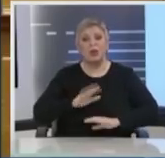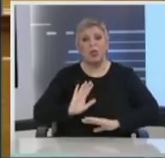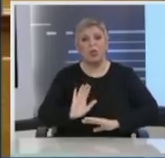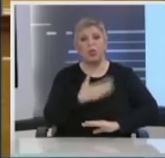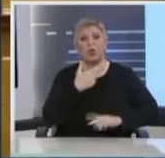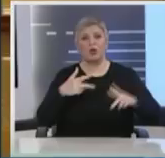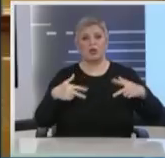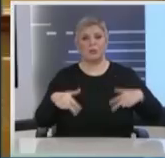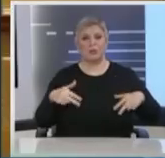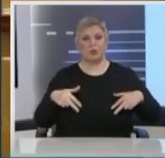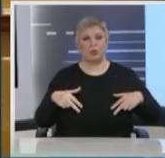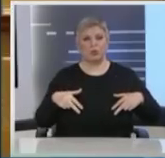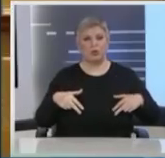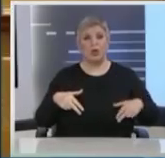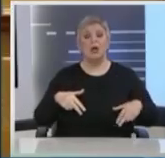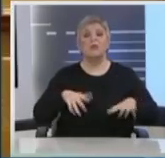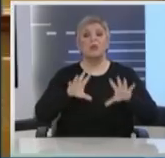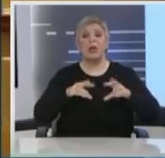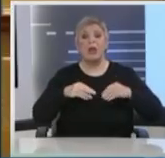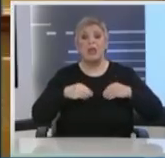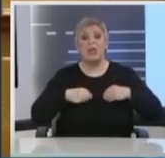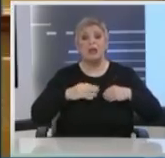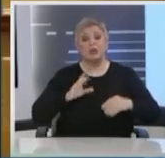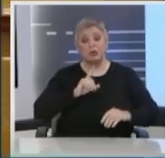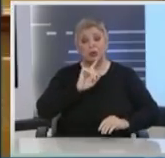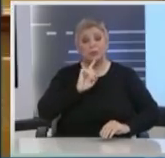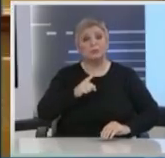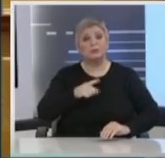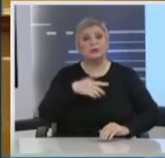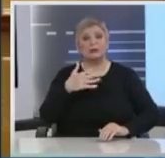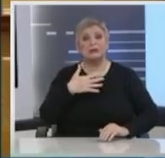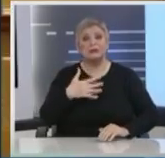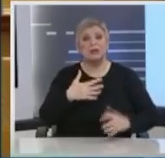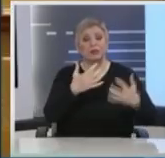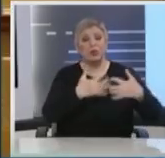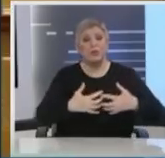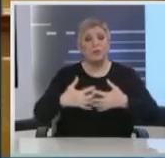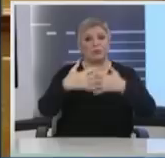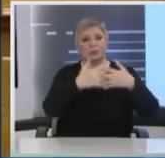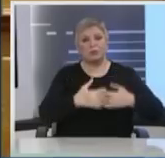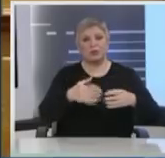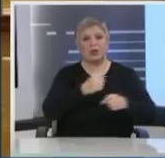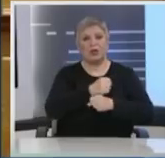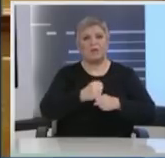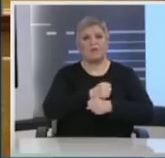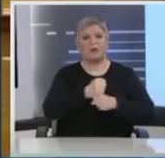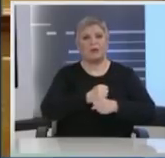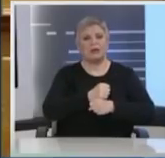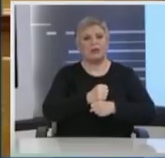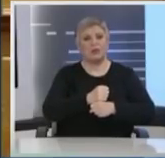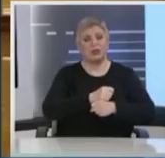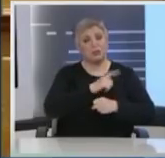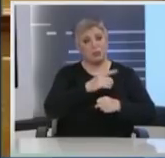δεν εδέθησαν να εκτελέσουν τις εντολές των φαρμακευτικών εταιριών ή των ίδιων των πρωθυπουργών. Και